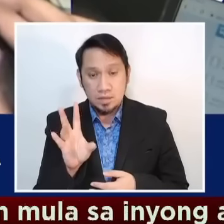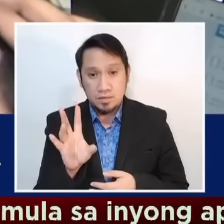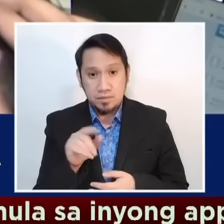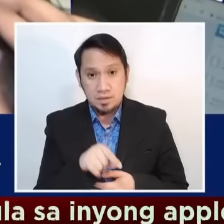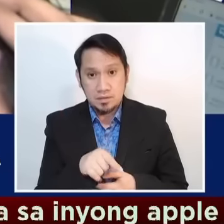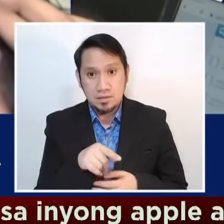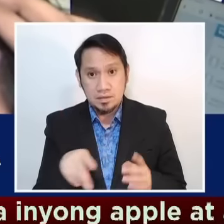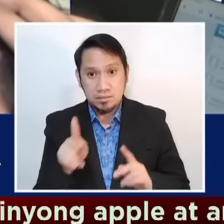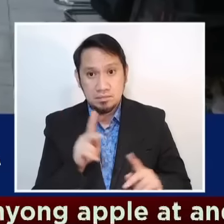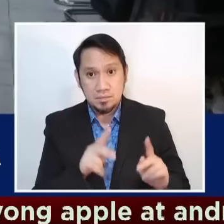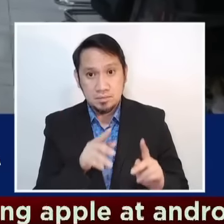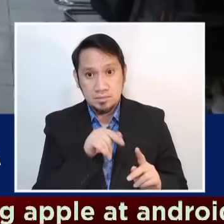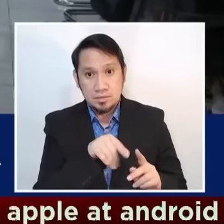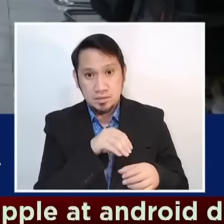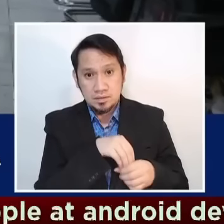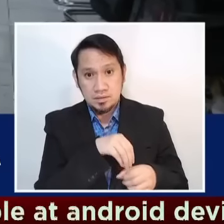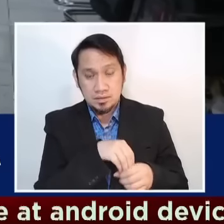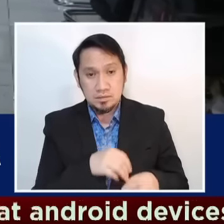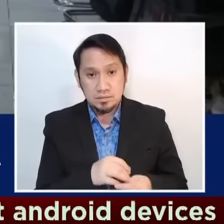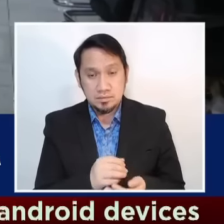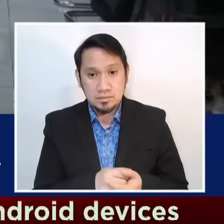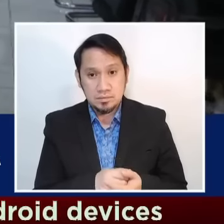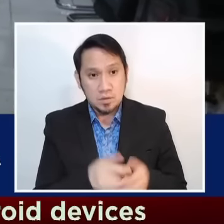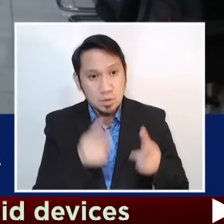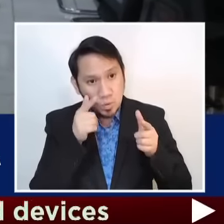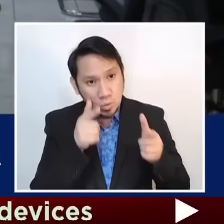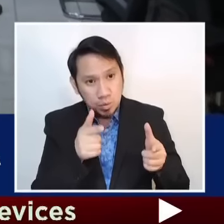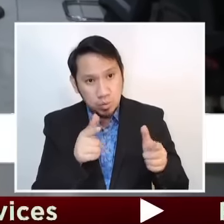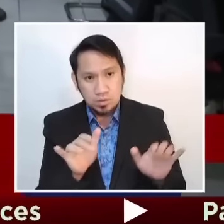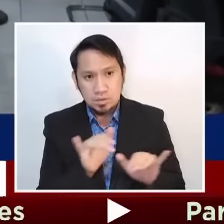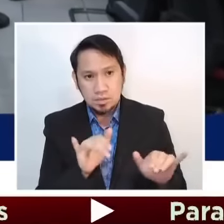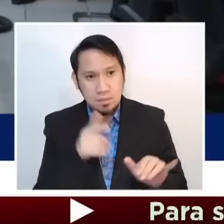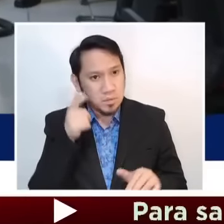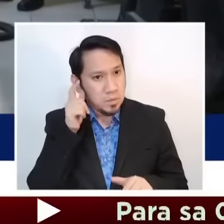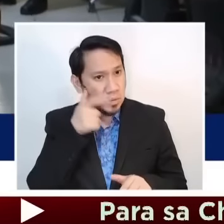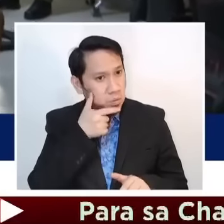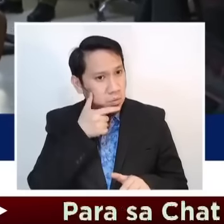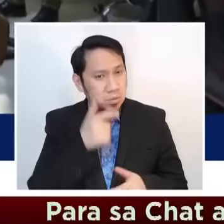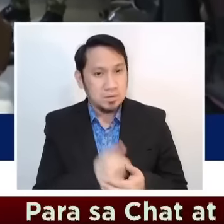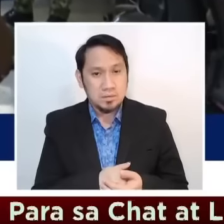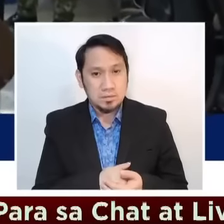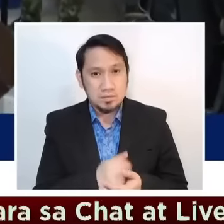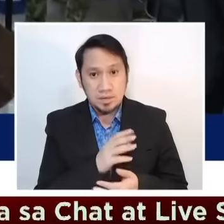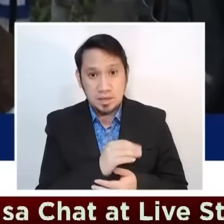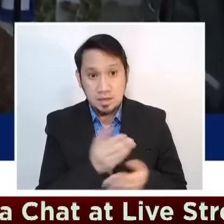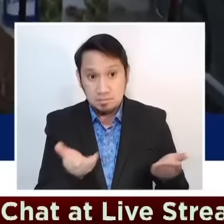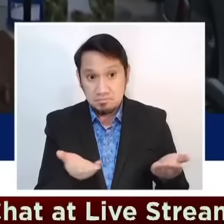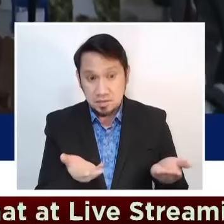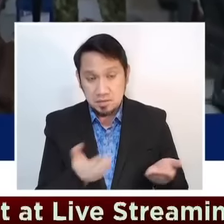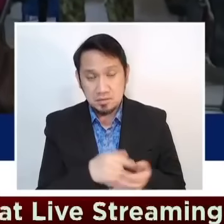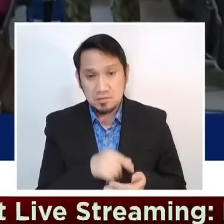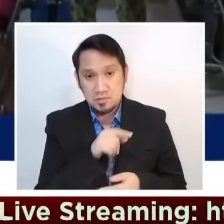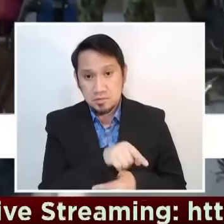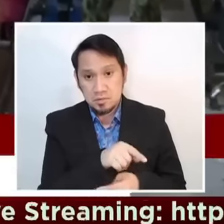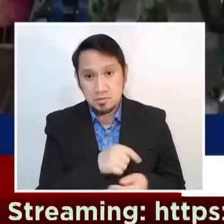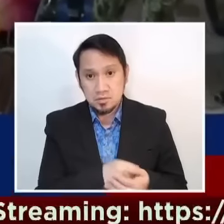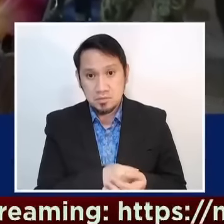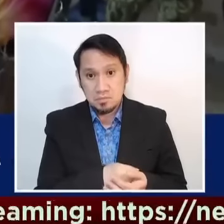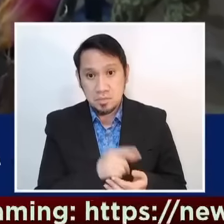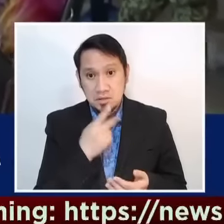mga otoridad. Mistulang call center ang lugar na ito at dito makikita ang mga sinasabing mga collection